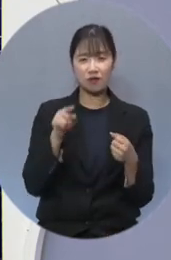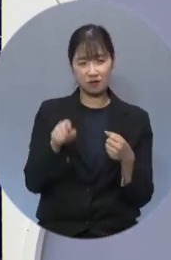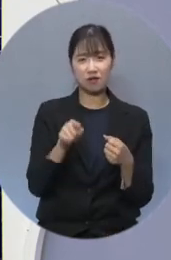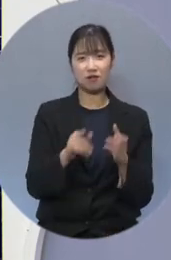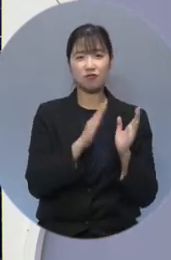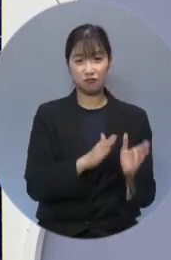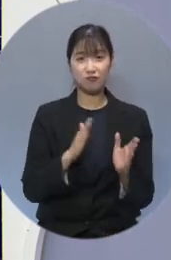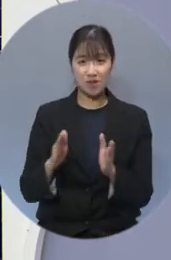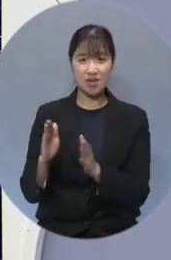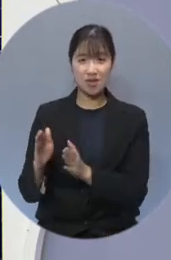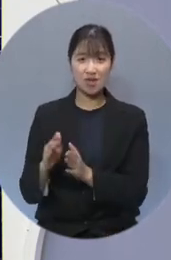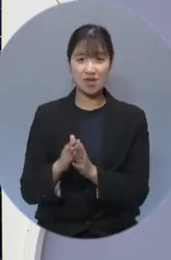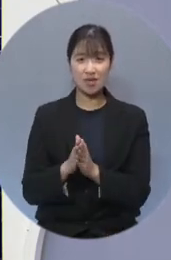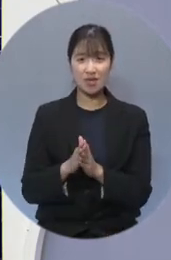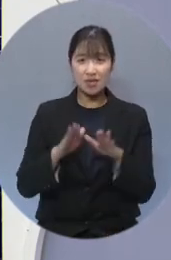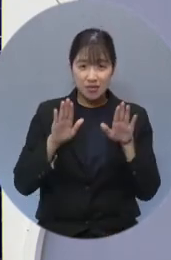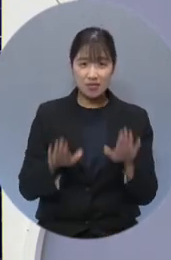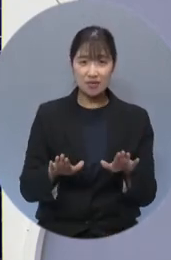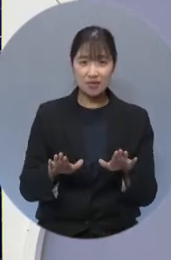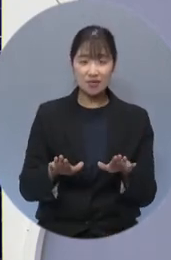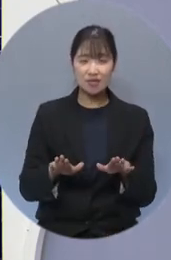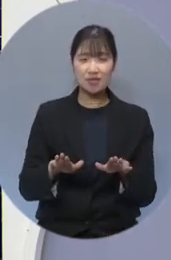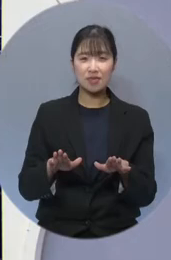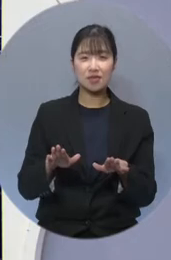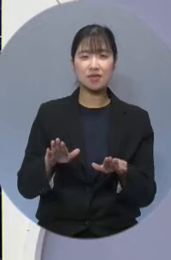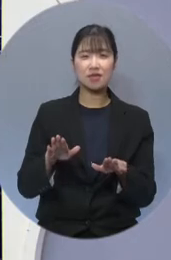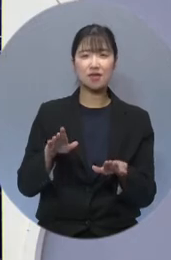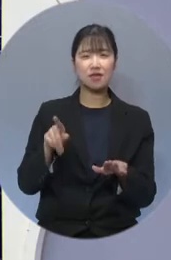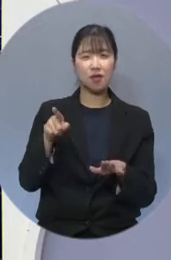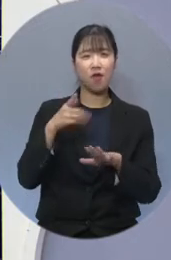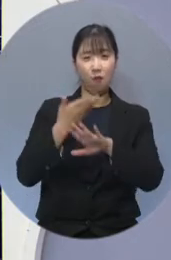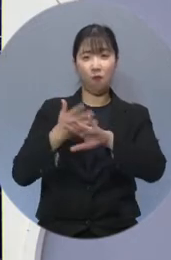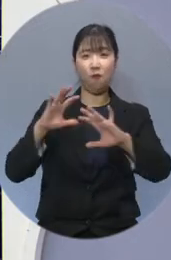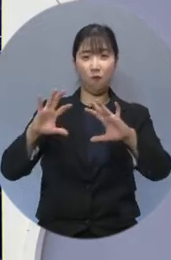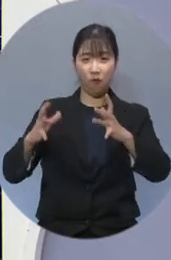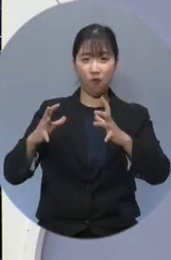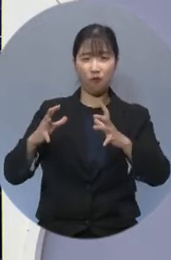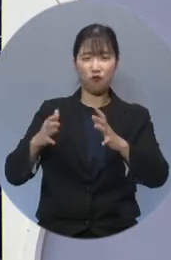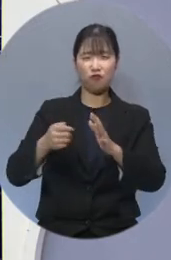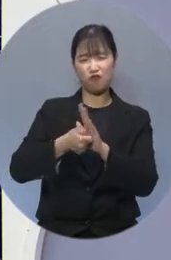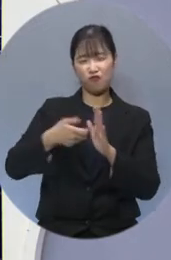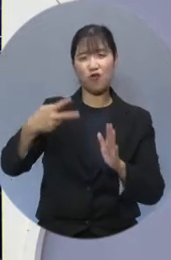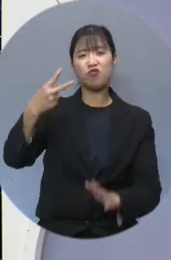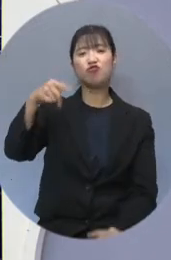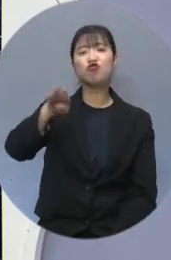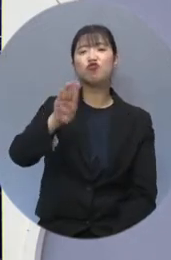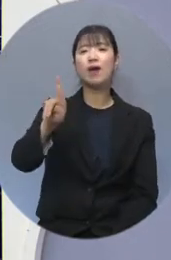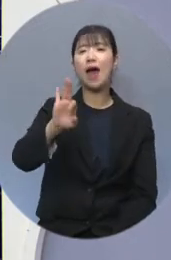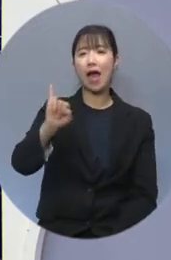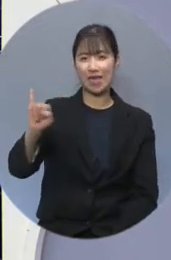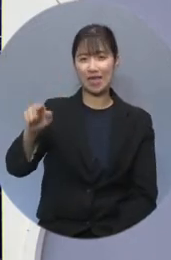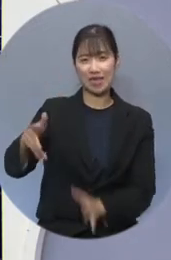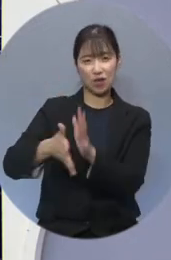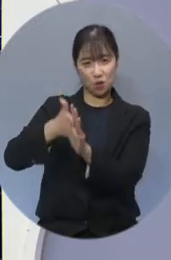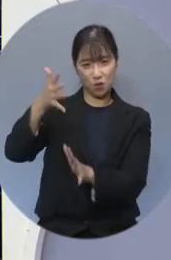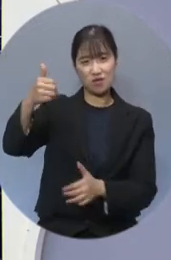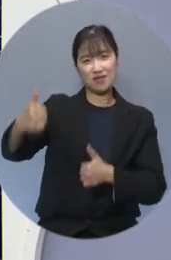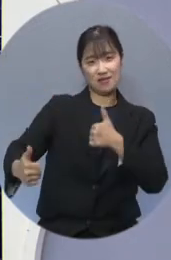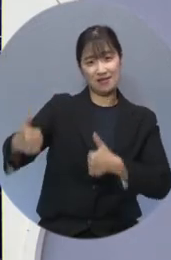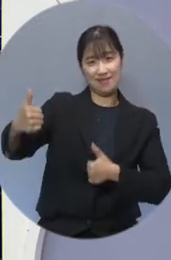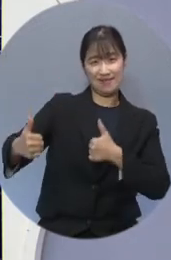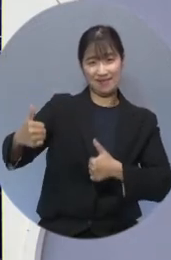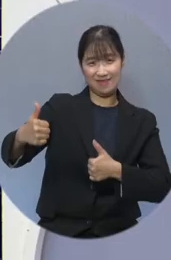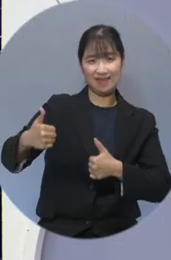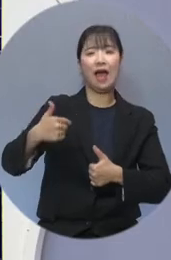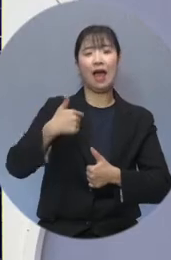지금 저희들은 그 도시 외국 도시와 유명한 이제 두바이라는 도시와 마지막 경합을 해서 우리가 국내